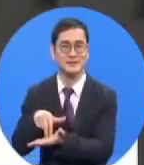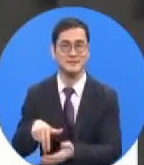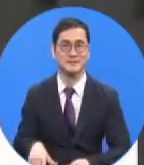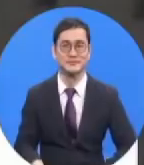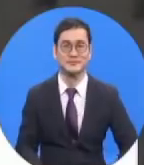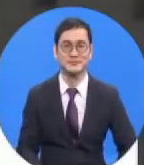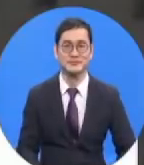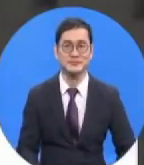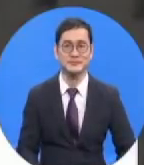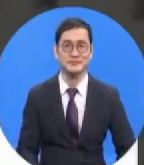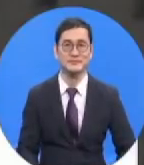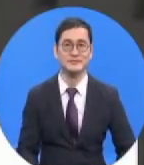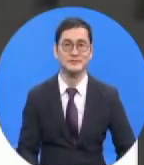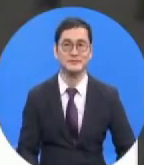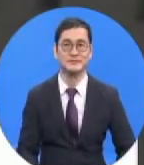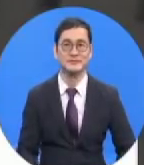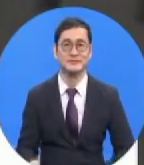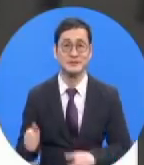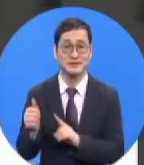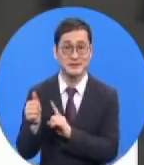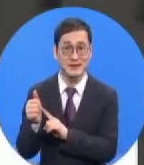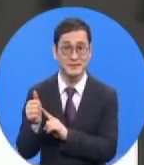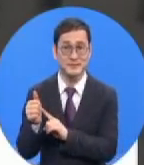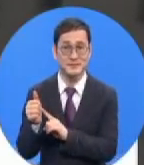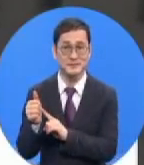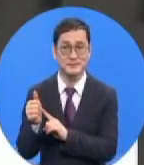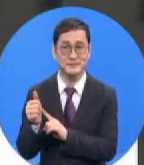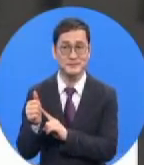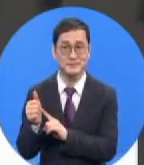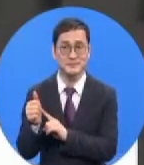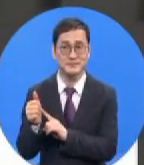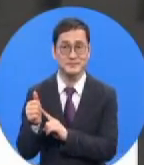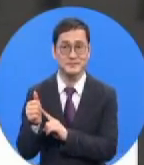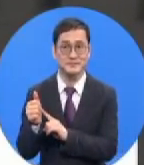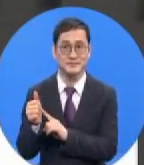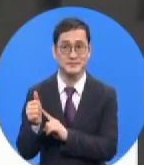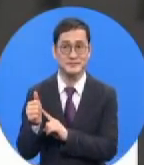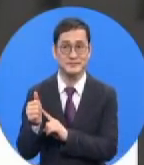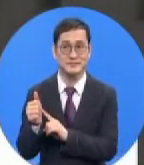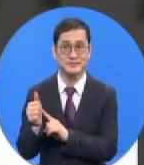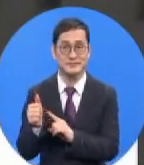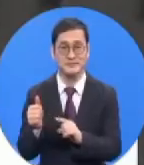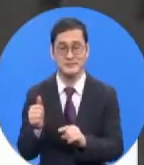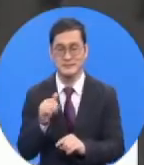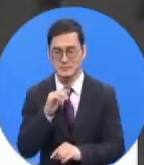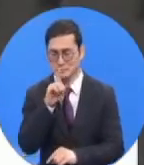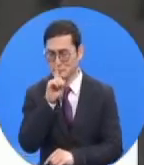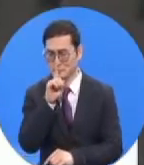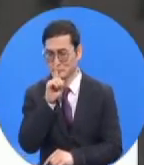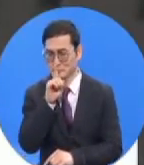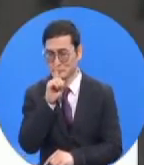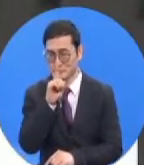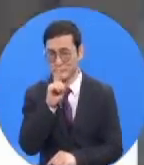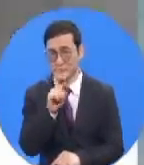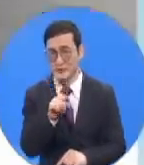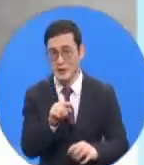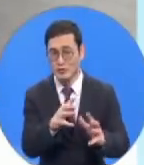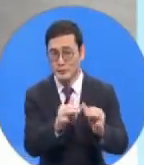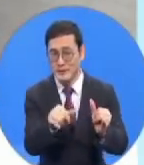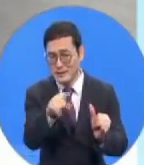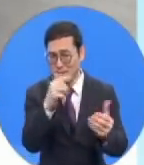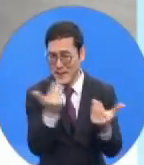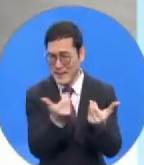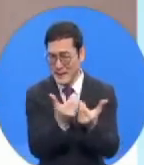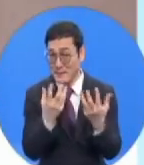꺼내신 거거든요. 그렇죠. 그러다가 열흘 있다가 어떤 여론조사라든지 이런 지지층의 표심이 드러나니까 그 다음에 이재명 지사가 지금 저 얘기를 하고